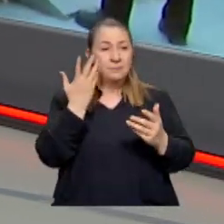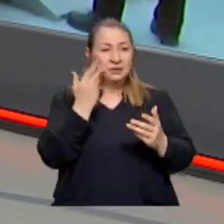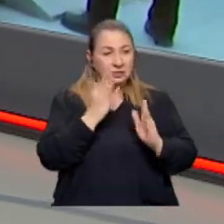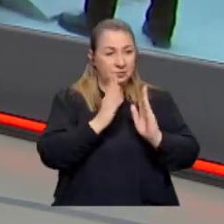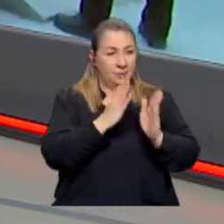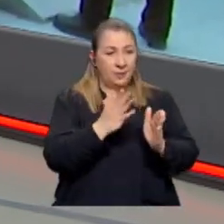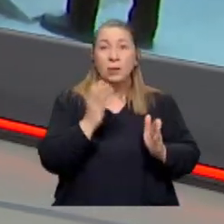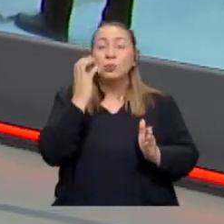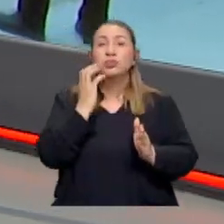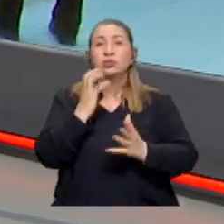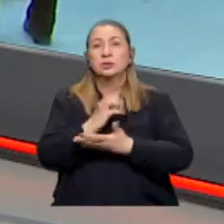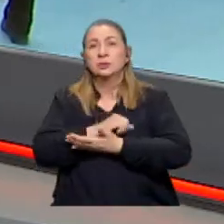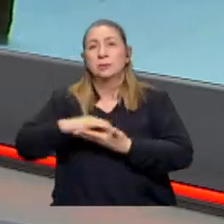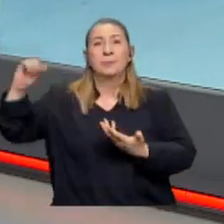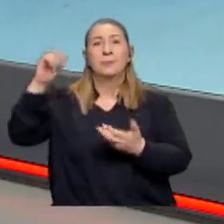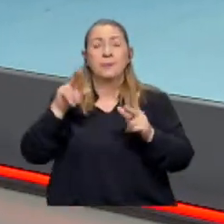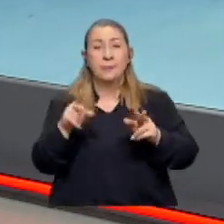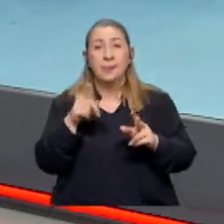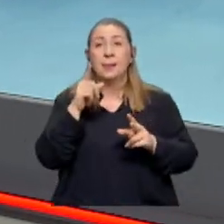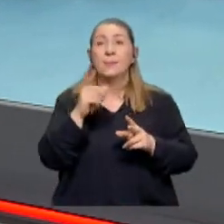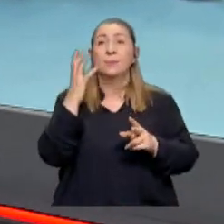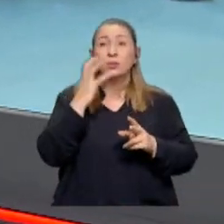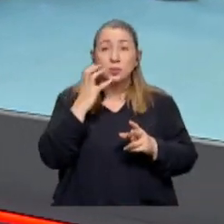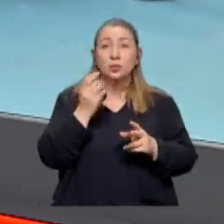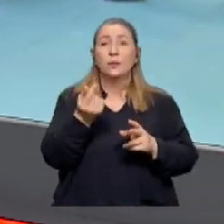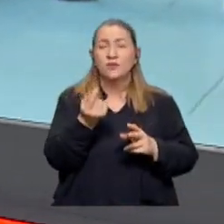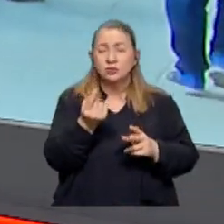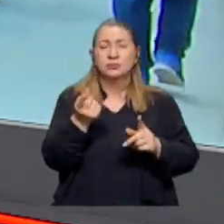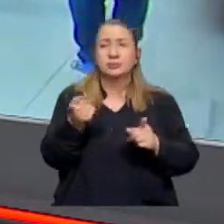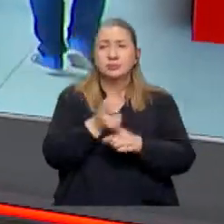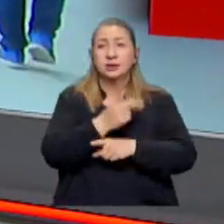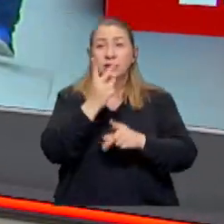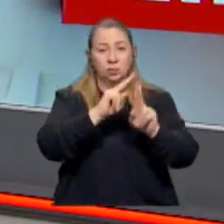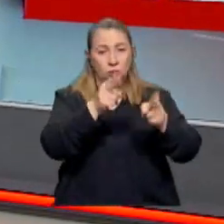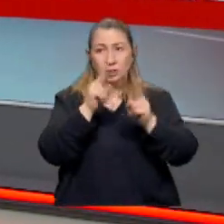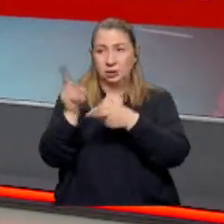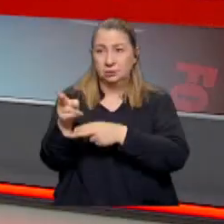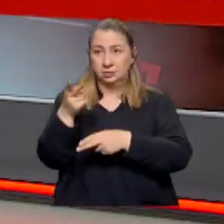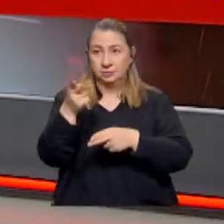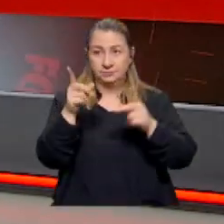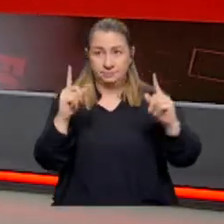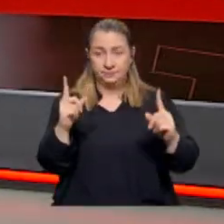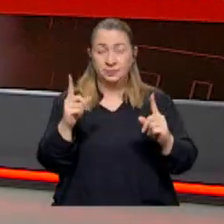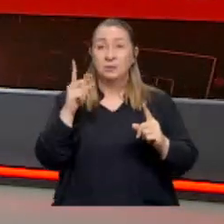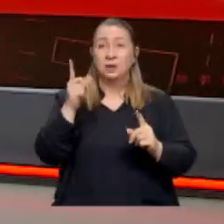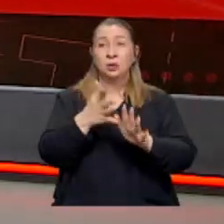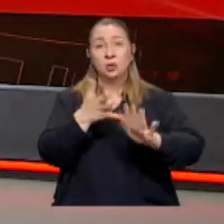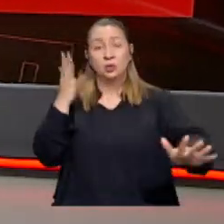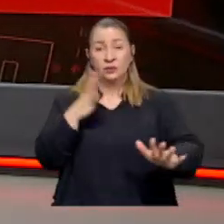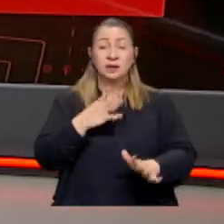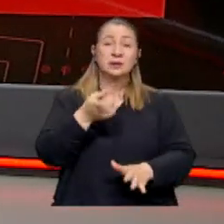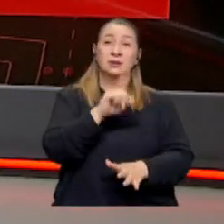giderken eldeki bulgurdan oluyoruz filan işte bulgur bakliyat iki tane dükkan birinde